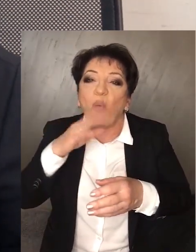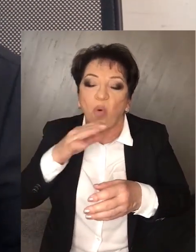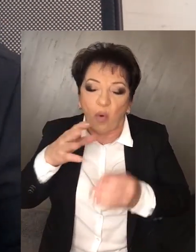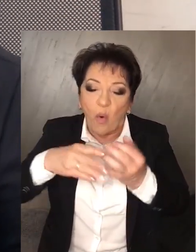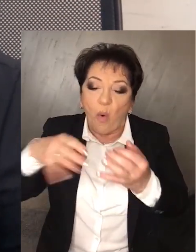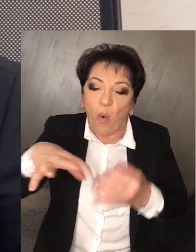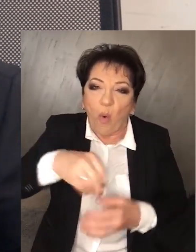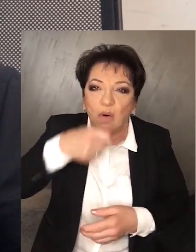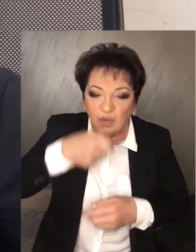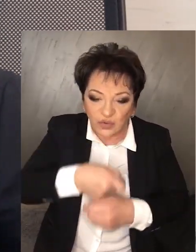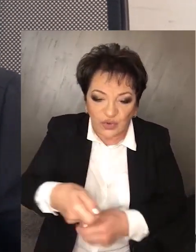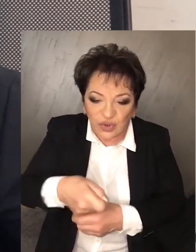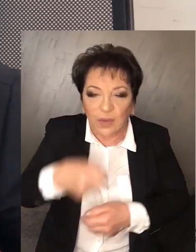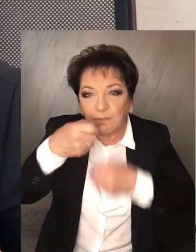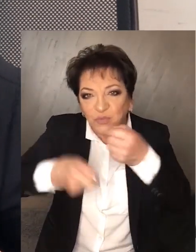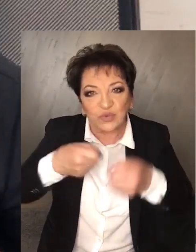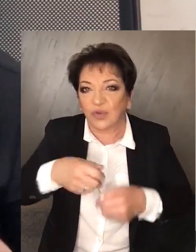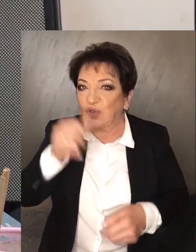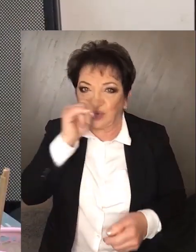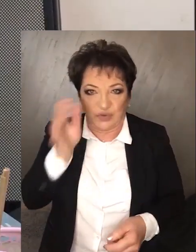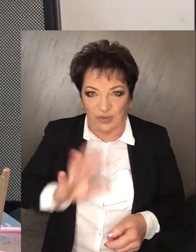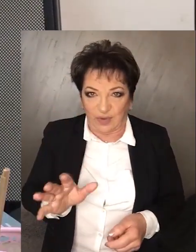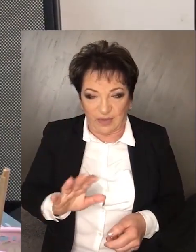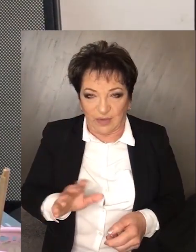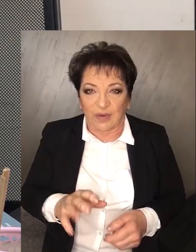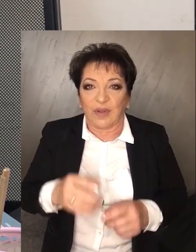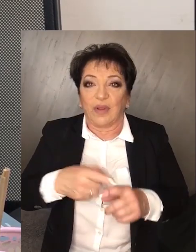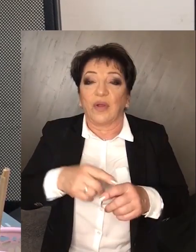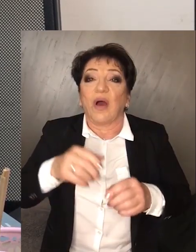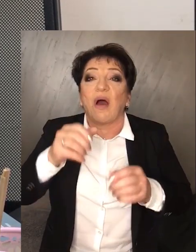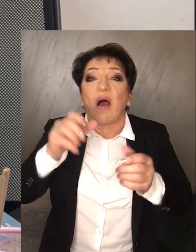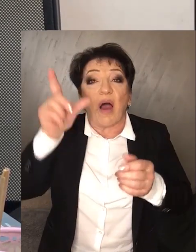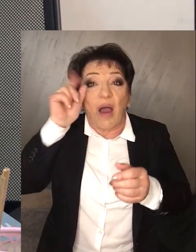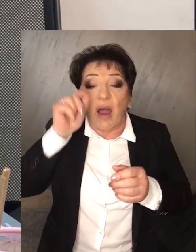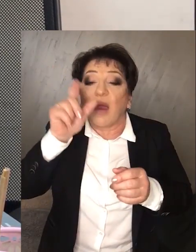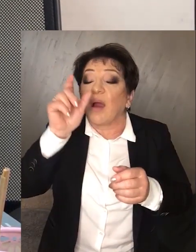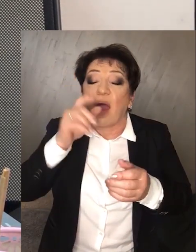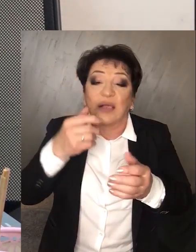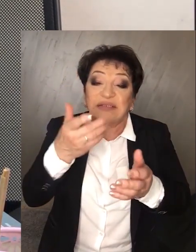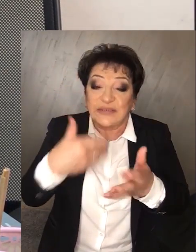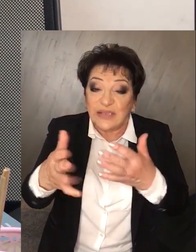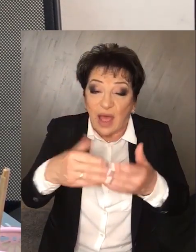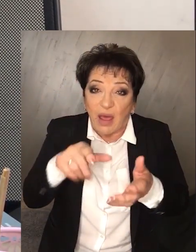մշակի, առանց ձեռքերի կարա հող մշակի, կարա հողը ջրի, չի կարա։